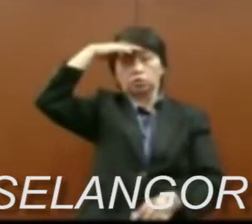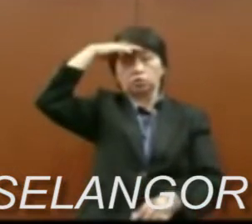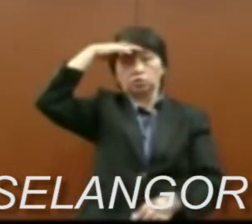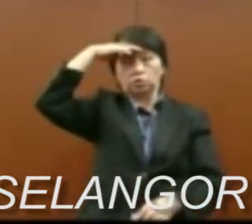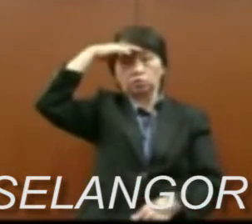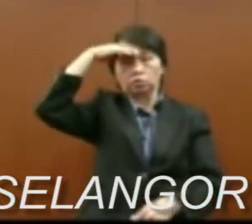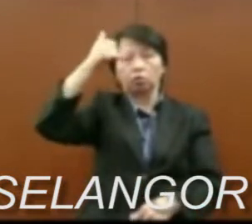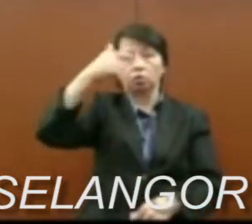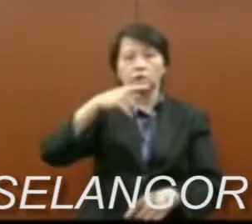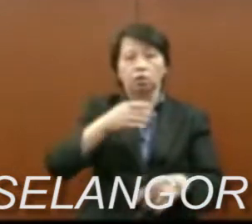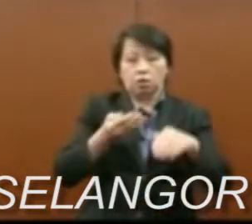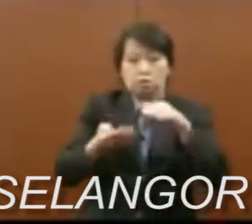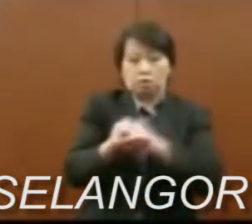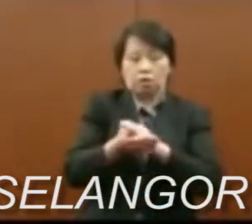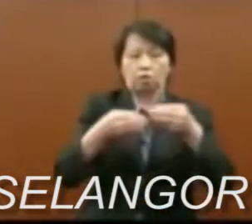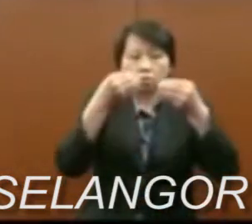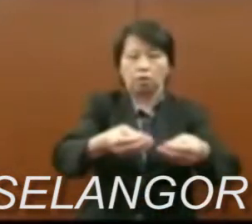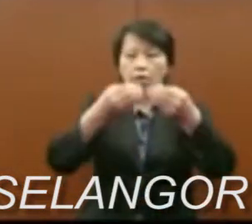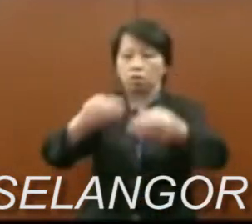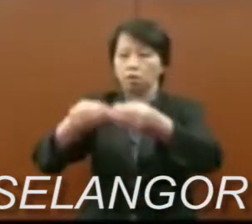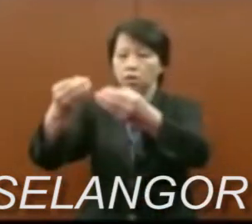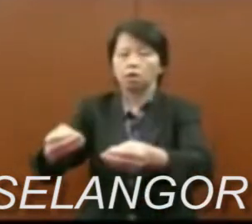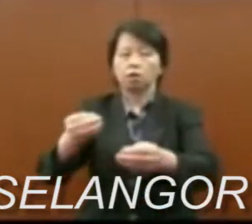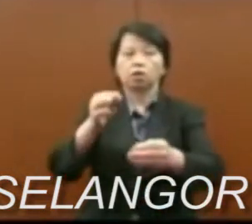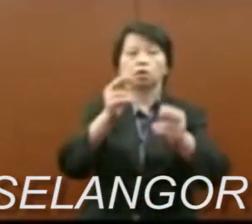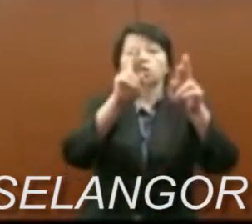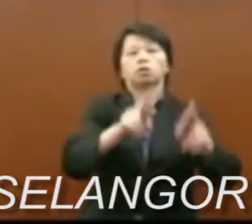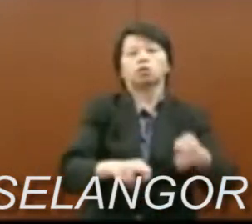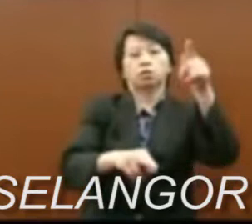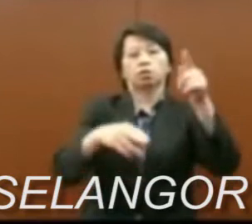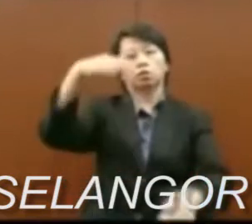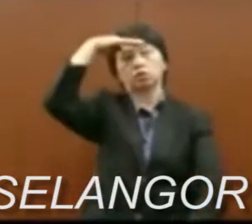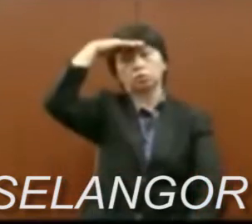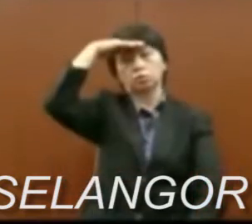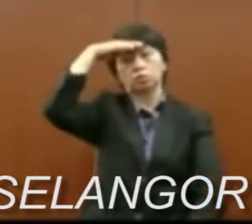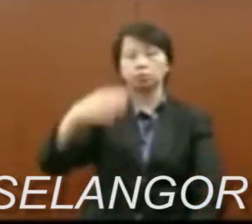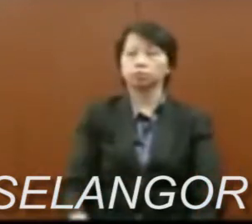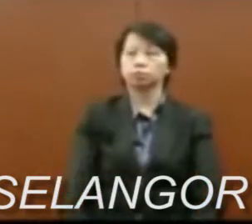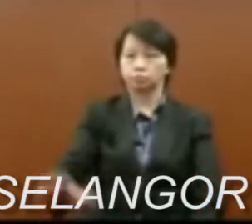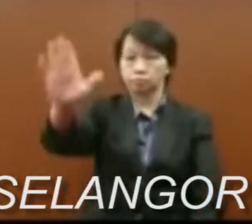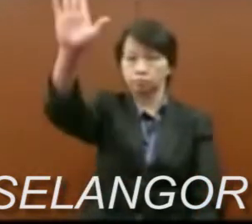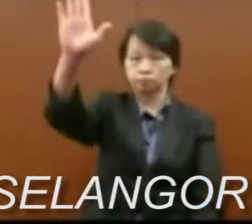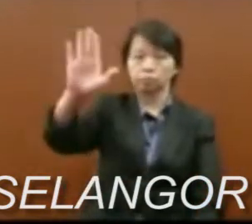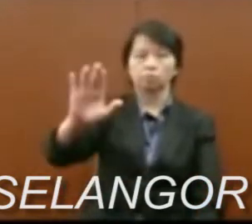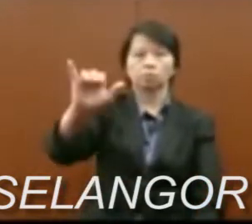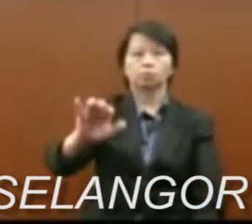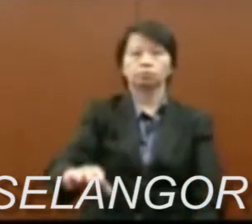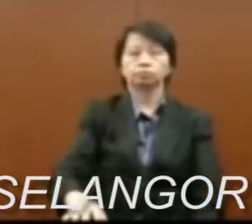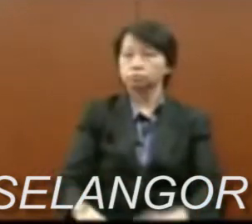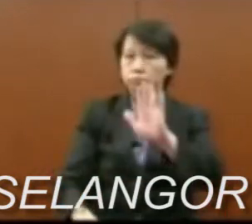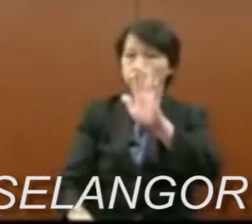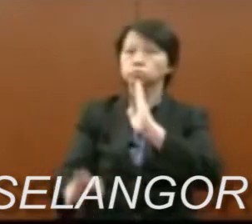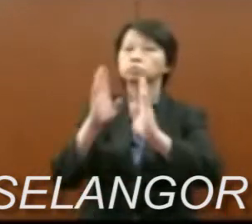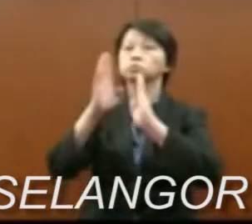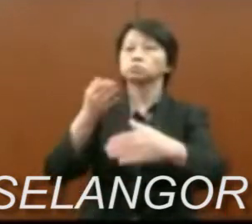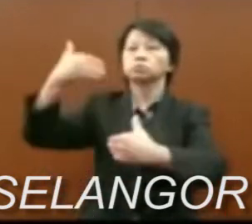Muhammad, amalan rasuah yang diberikan kepada para pengundi di negeri Johor. One Templar, banting sila duduk. Ya Muhammad, di mana speaker? Itu, ini perbahasan